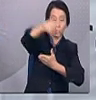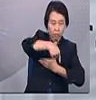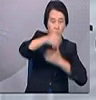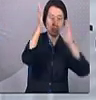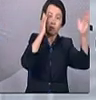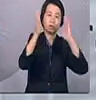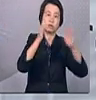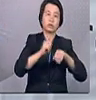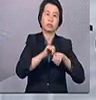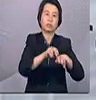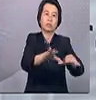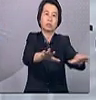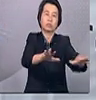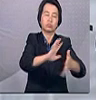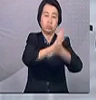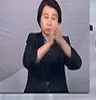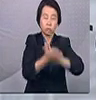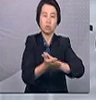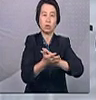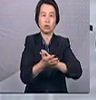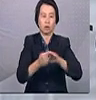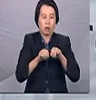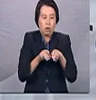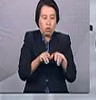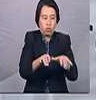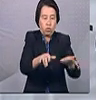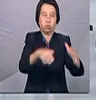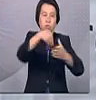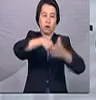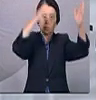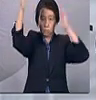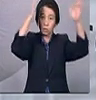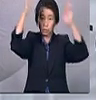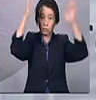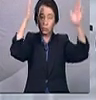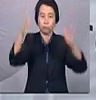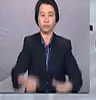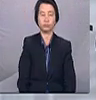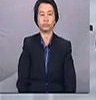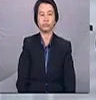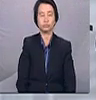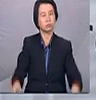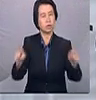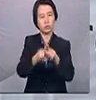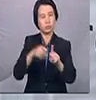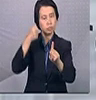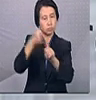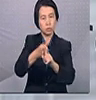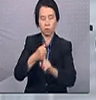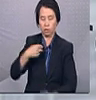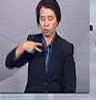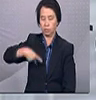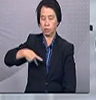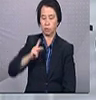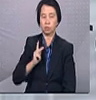dalam negara dan mengakibatkan penularan di negara. Selaras dengan Perintah Kawalan